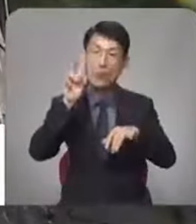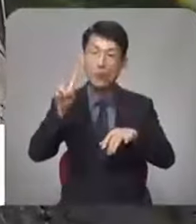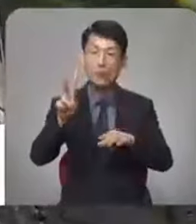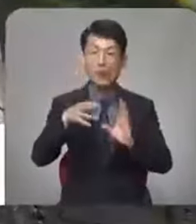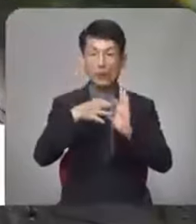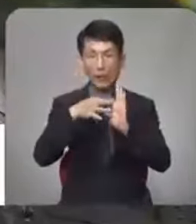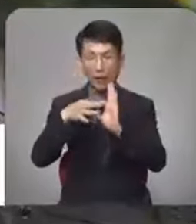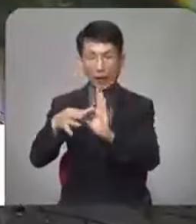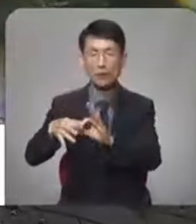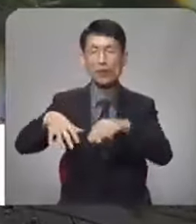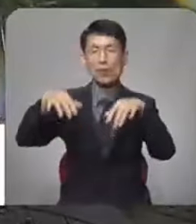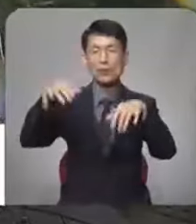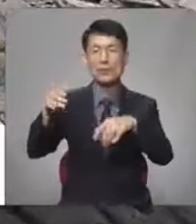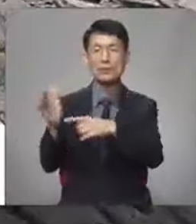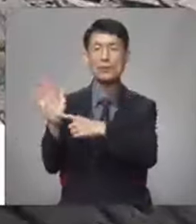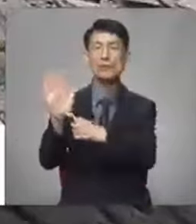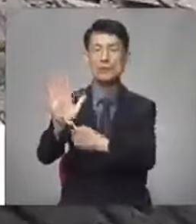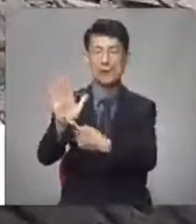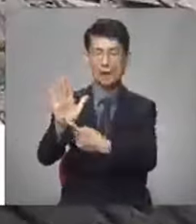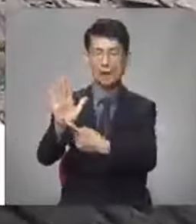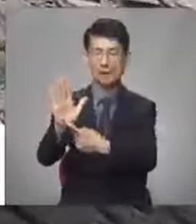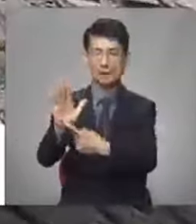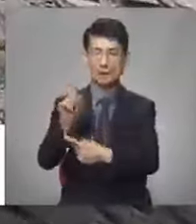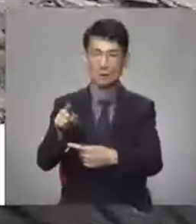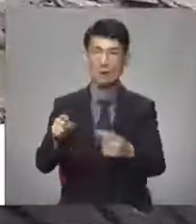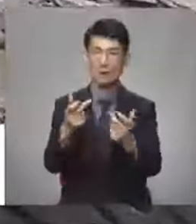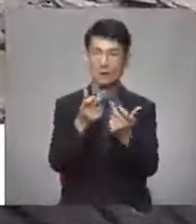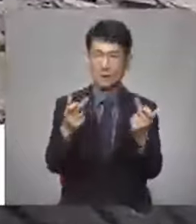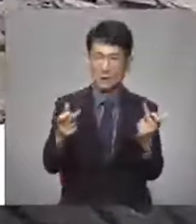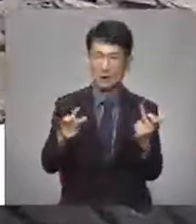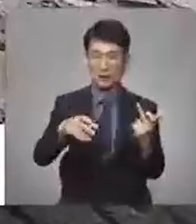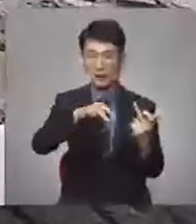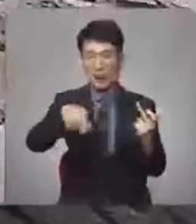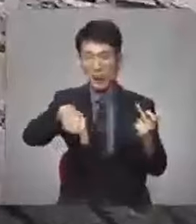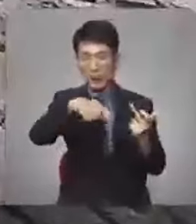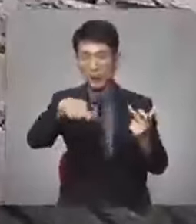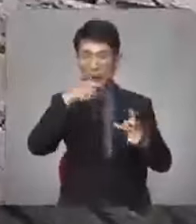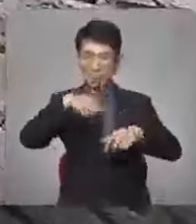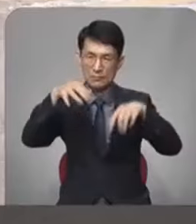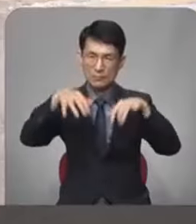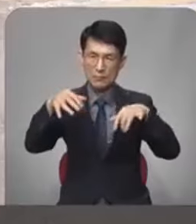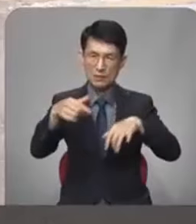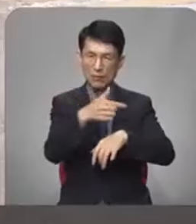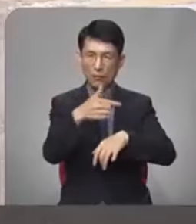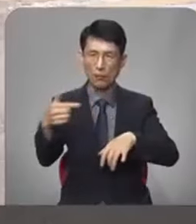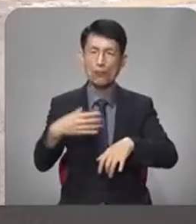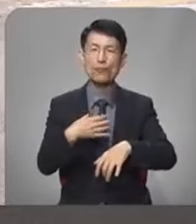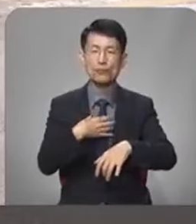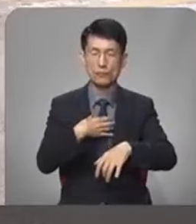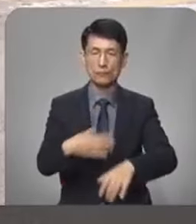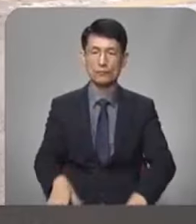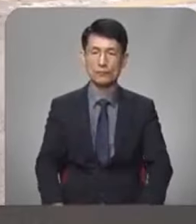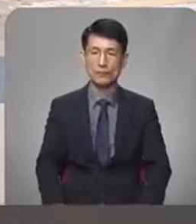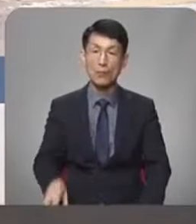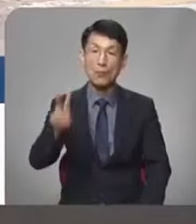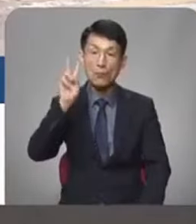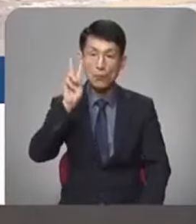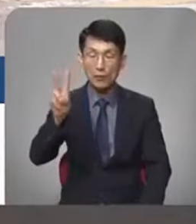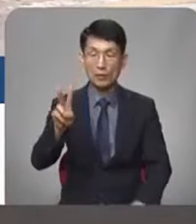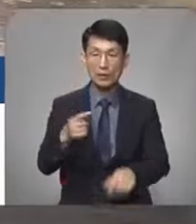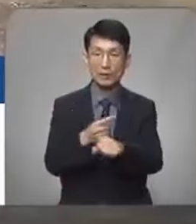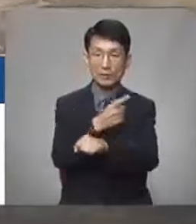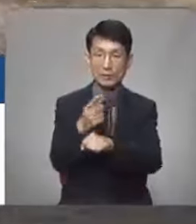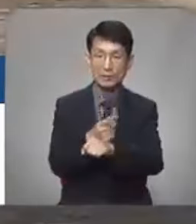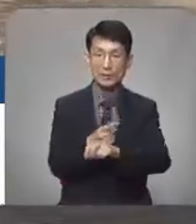모레까지는 계속될 것으로 예상하고 있습니다. 내륙과 산간에 비가 집중될 가능성이 큽니다. 특히 모레는